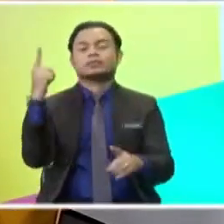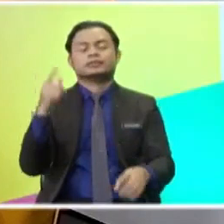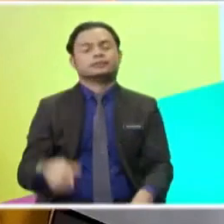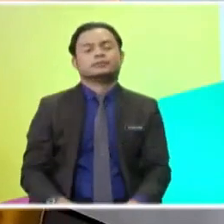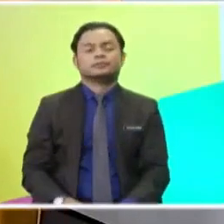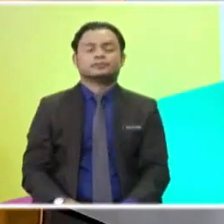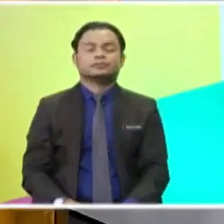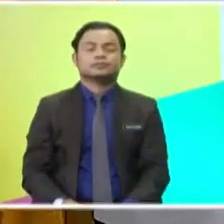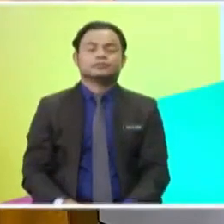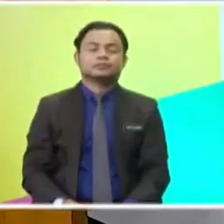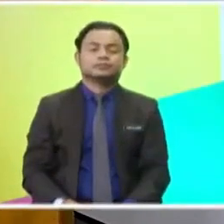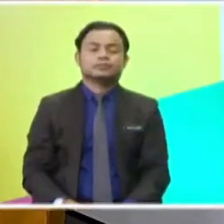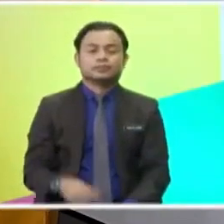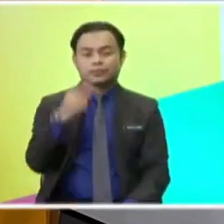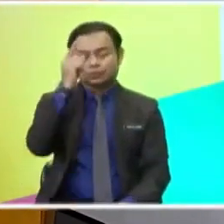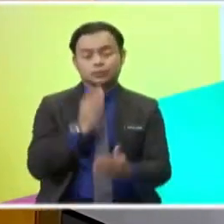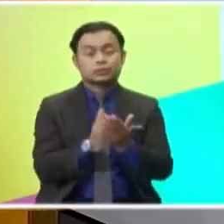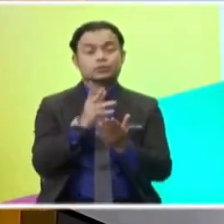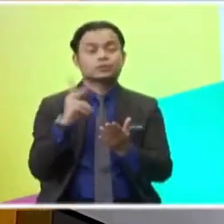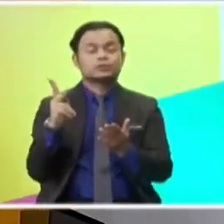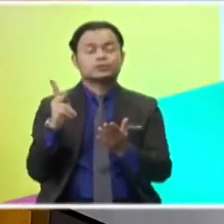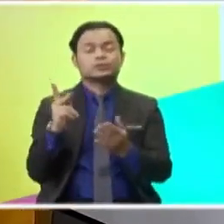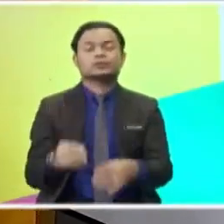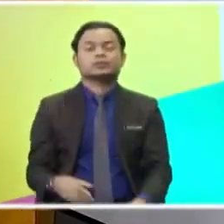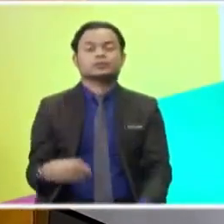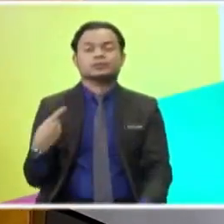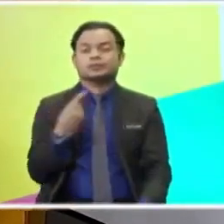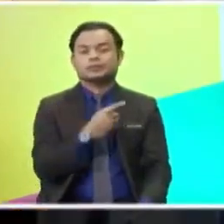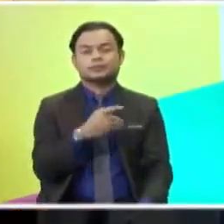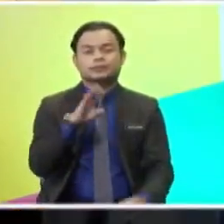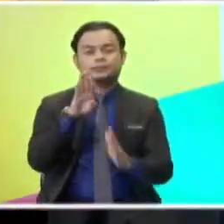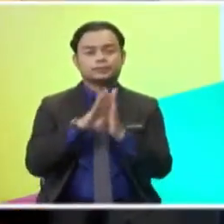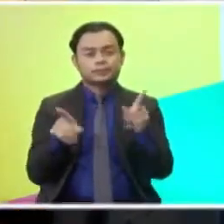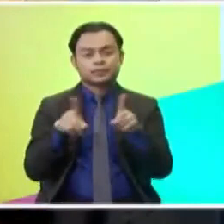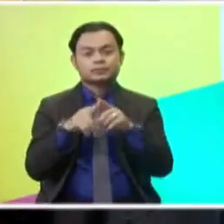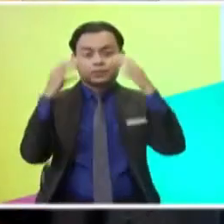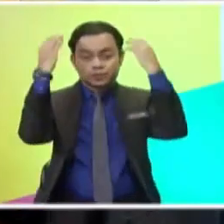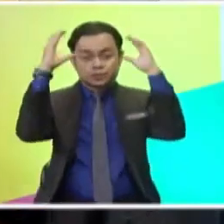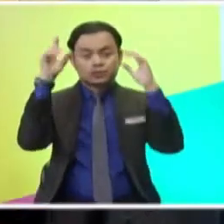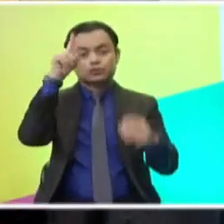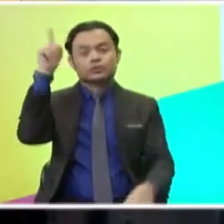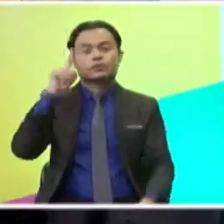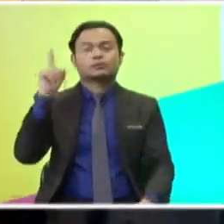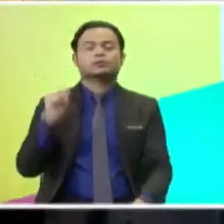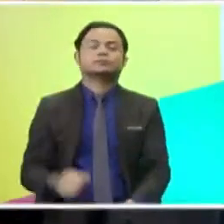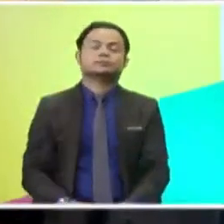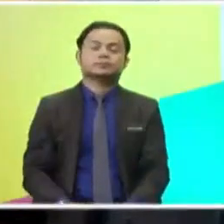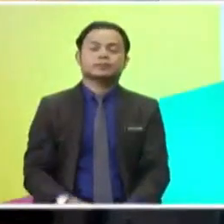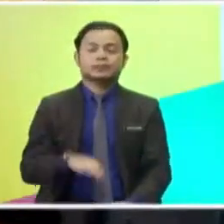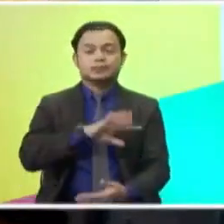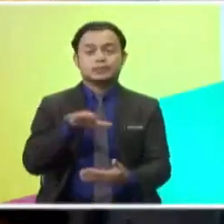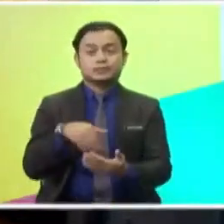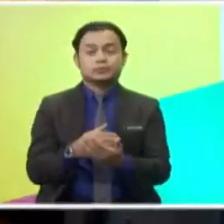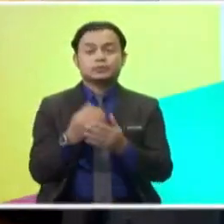teruskan pembelajaran kita, kita serahkan kepada Cikgu Zakaria. Okey, terima kasih. Harap semua sudah bersedia dengan pena dan